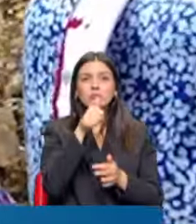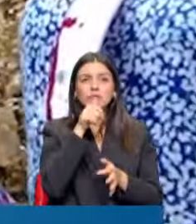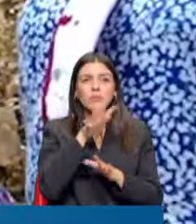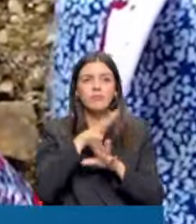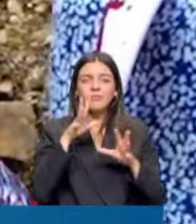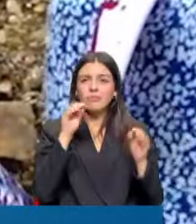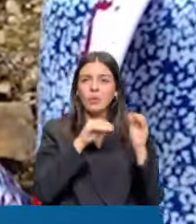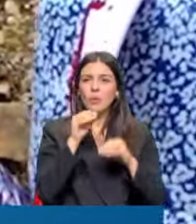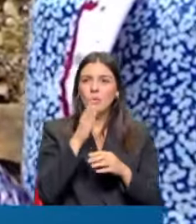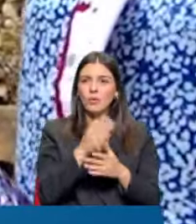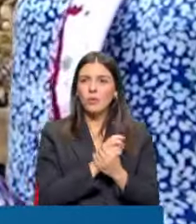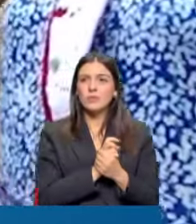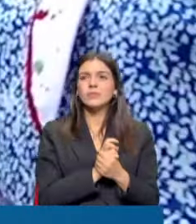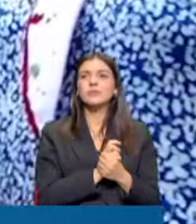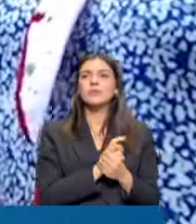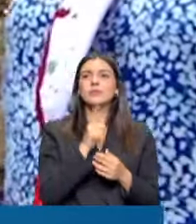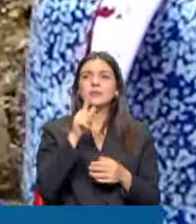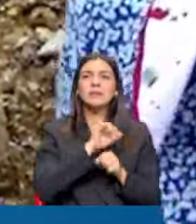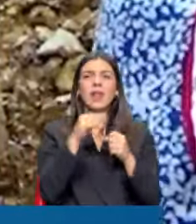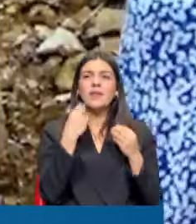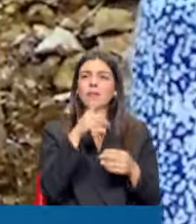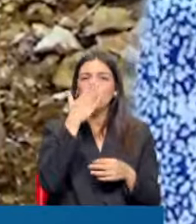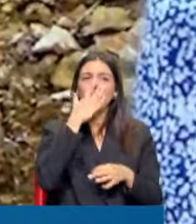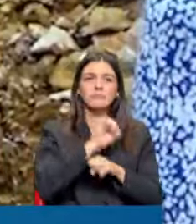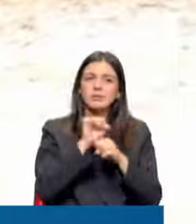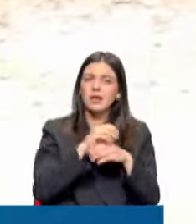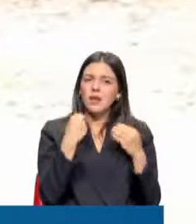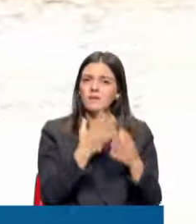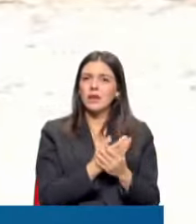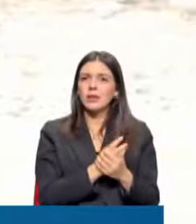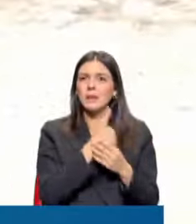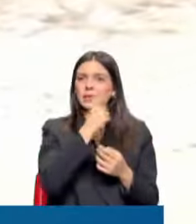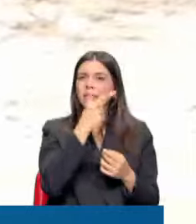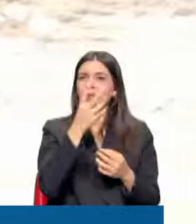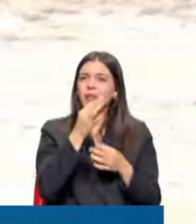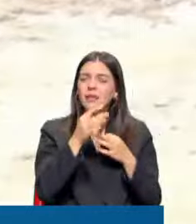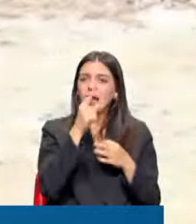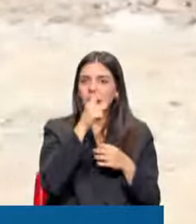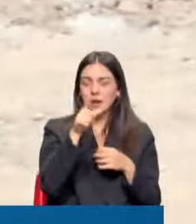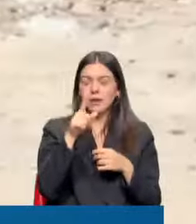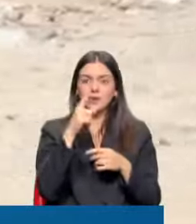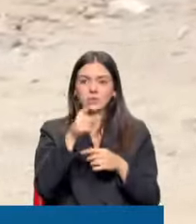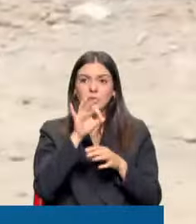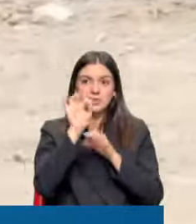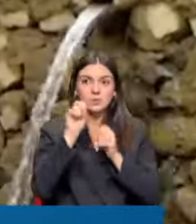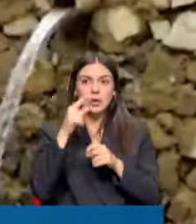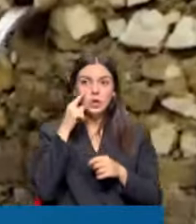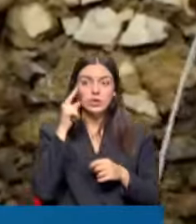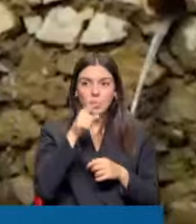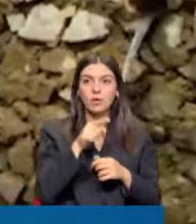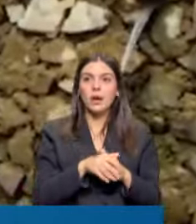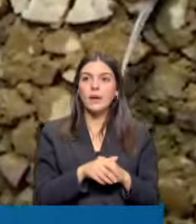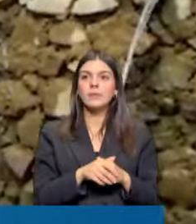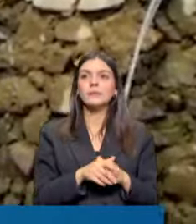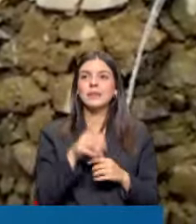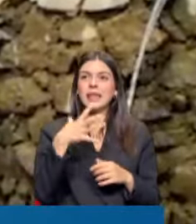akıyor. 3 senedir meyvelerimize zarar verdiler, doğamıza zarar verdiler. Giresun'un Doğankent ilçesi Çatal Ağaç Köyü sakinleri eylemdeydi.